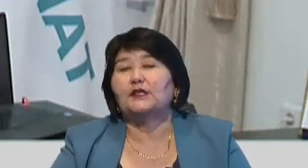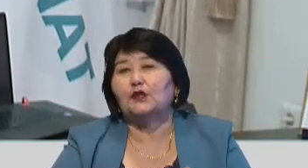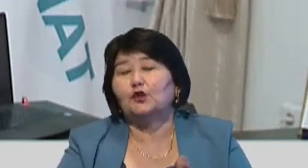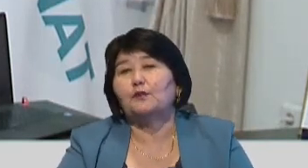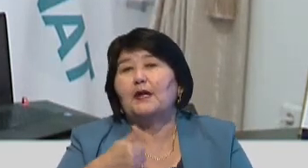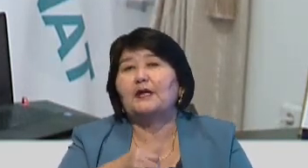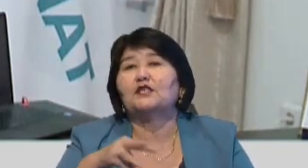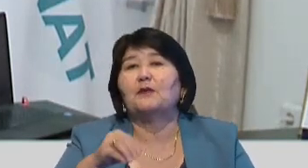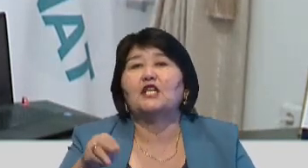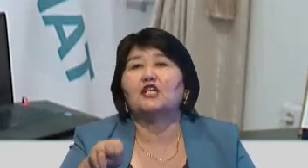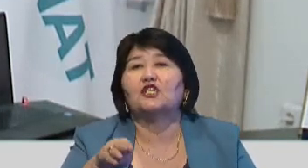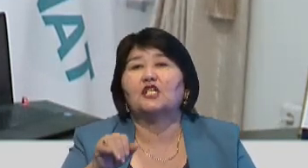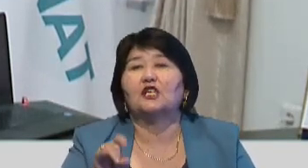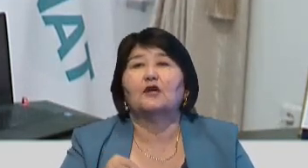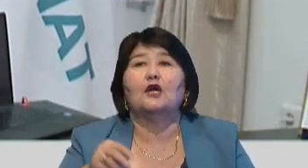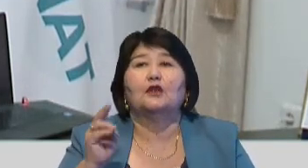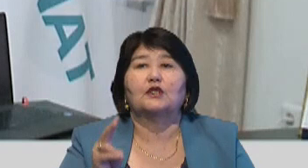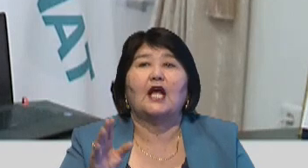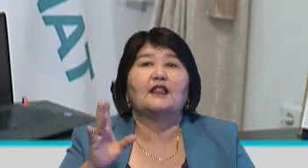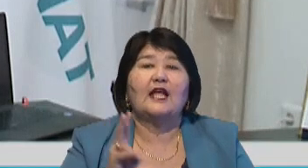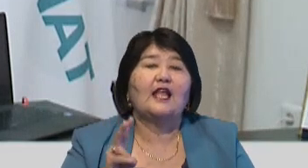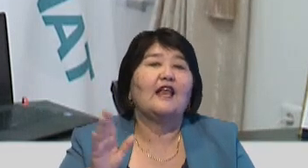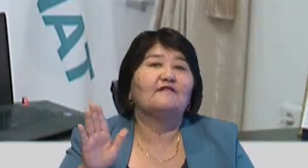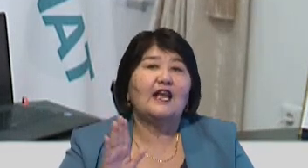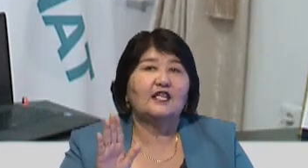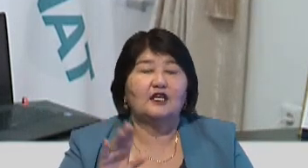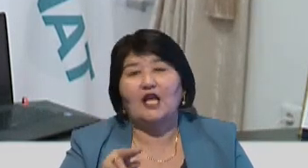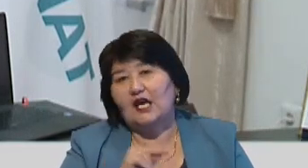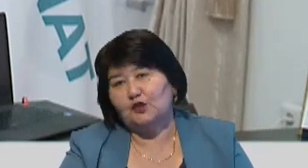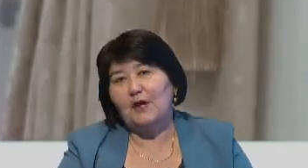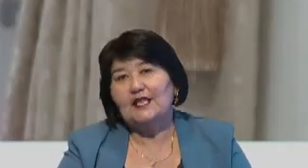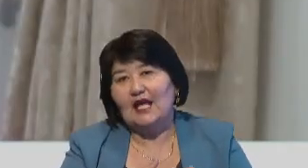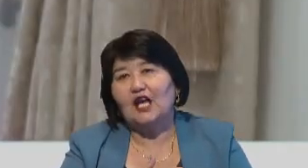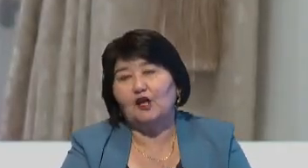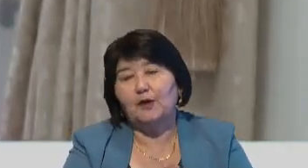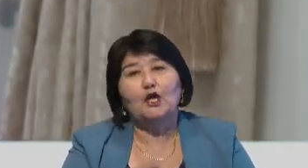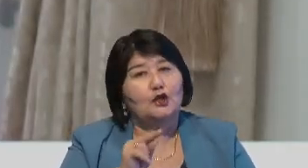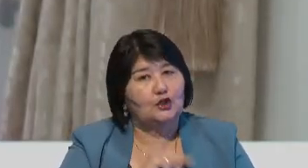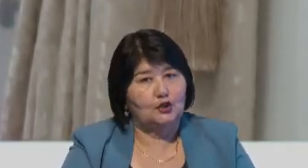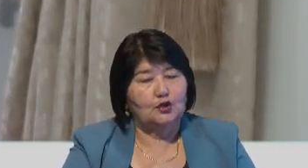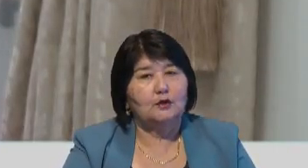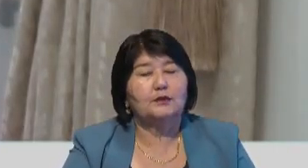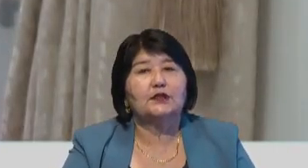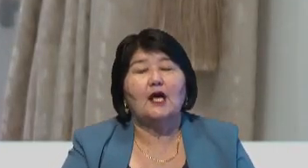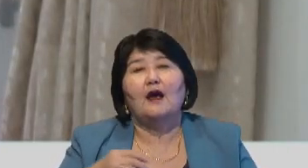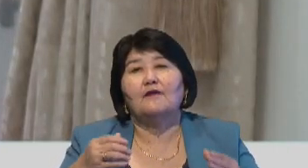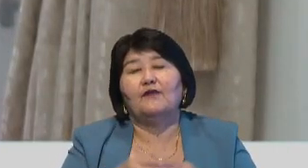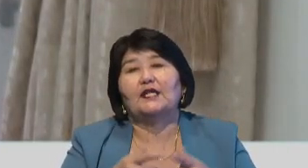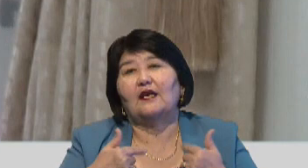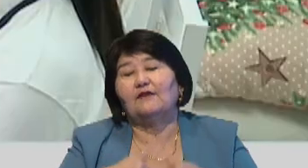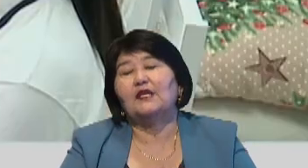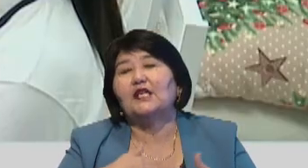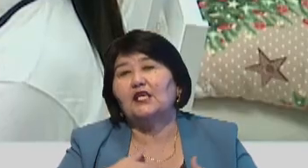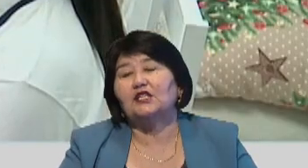бас менеджері болып, Мишукова Наталья Валентиновна қызмет атқарып келе жатыр. Жұмысына партия филиалдарынан